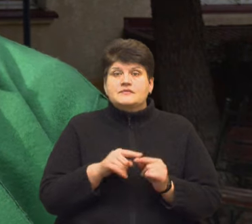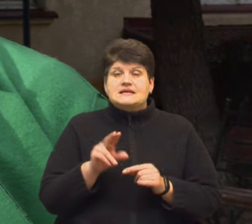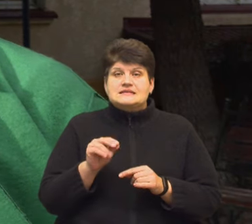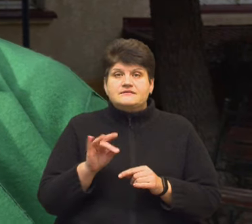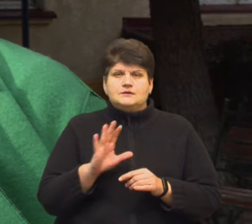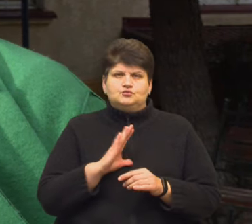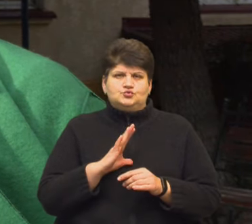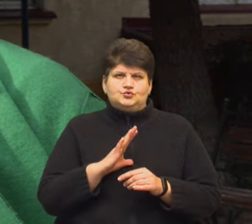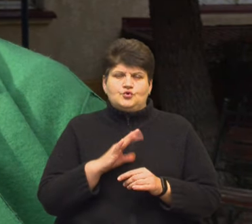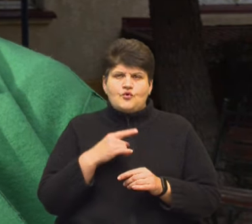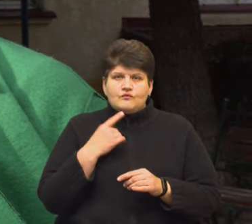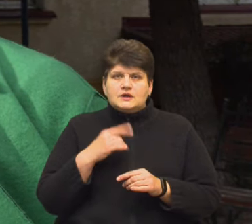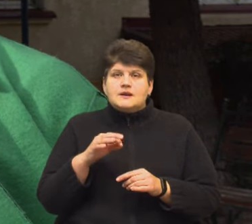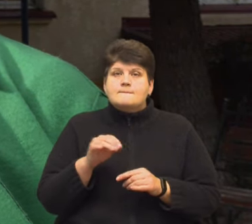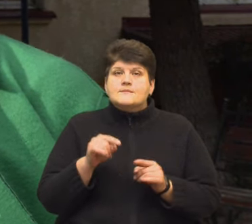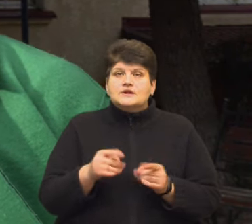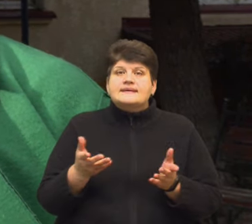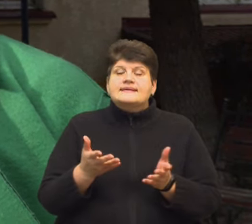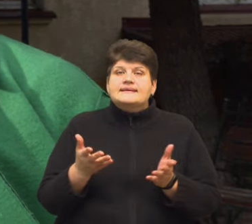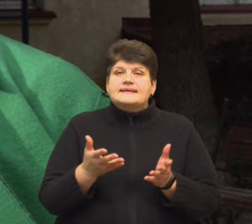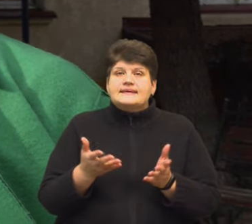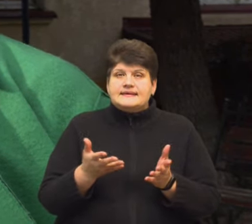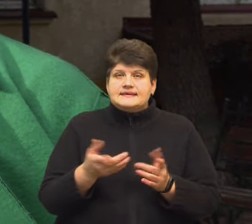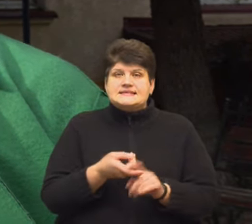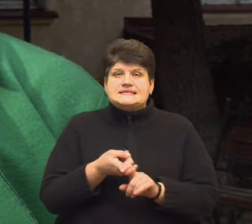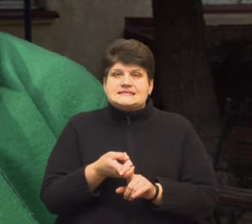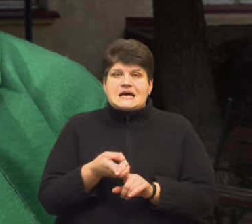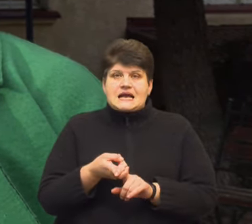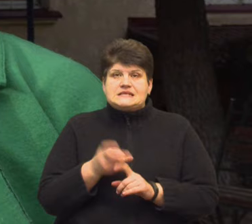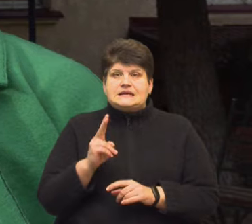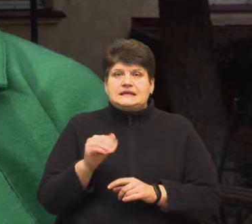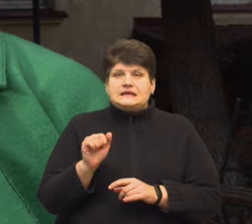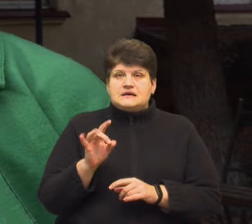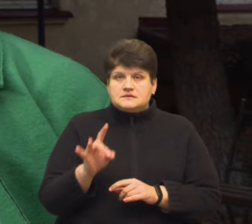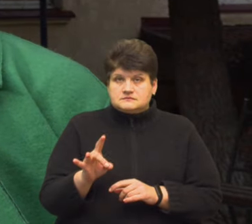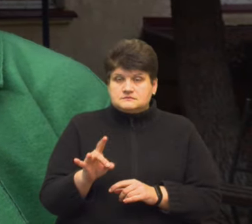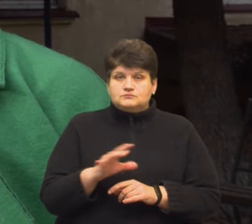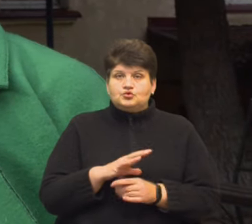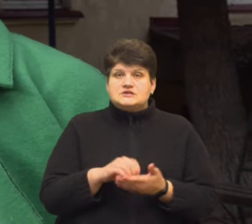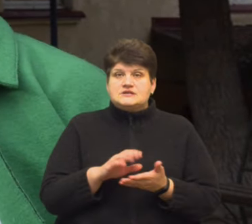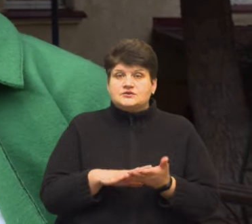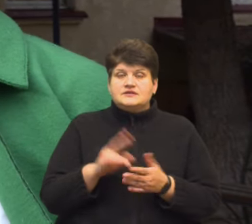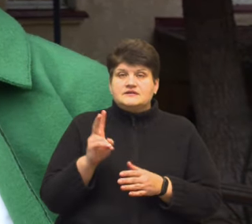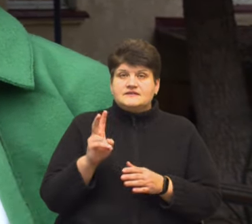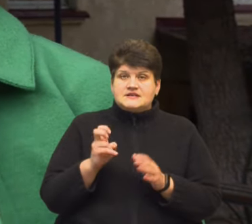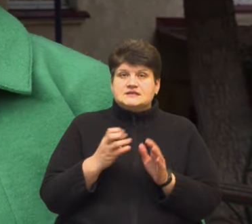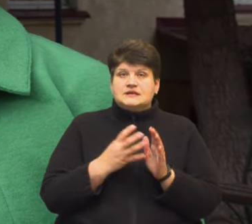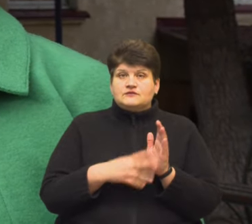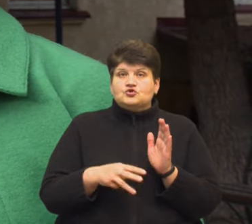дуже красномовно говорити про те який висококонтагіозний заразний кір от було зареєстровано 298